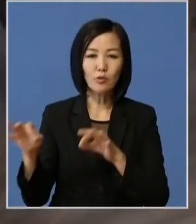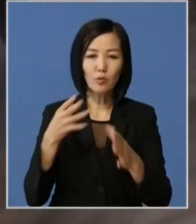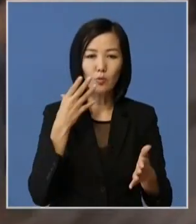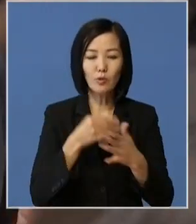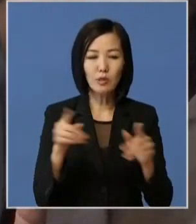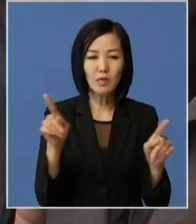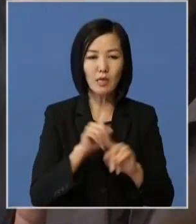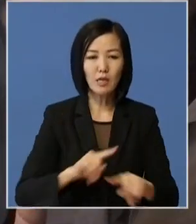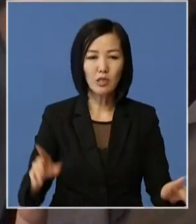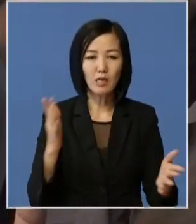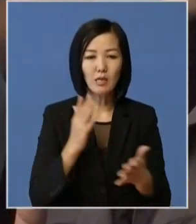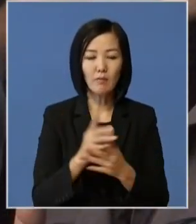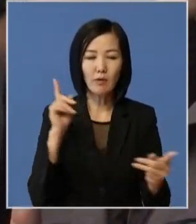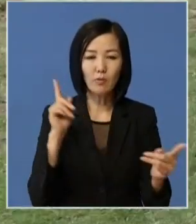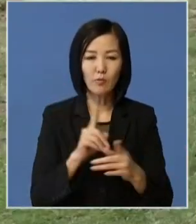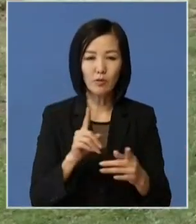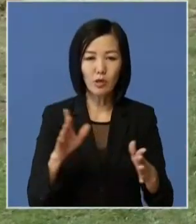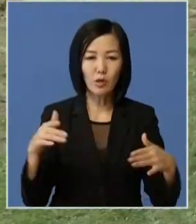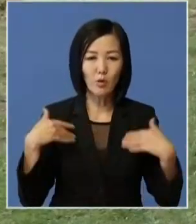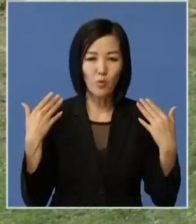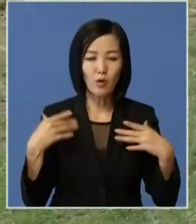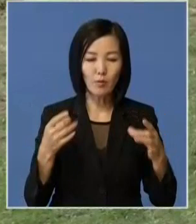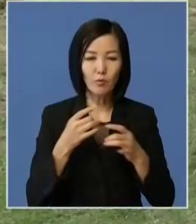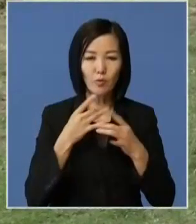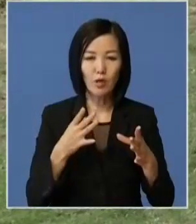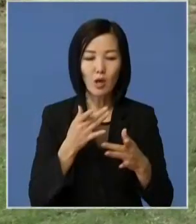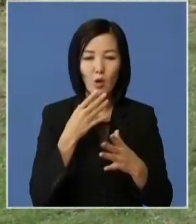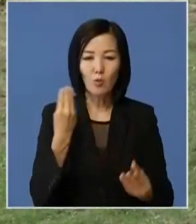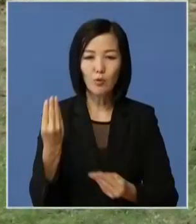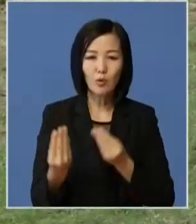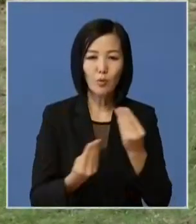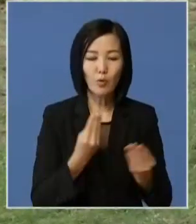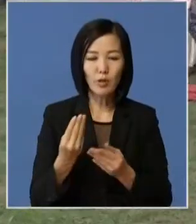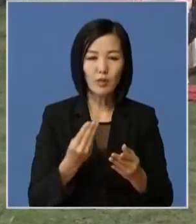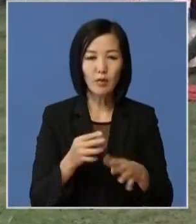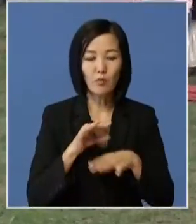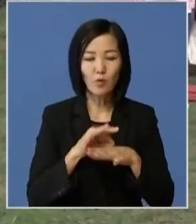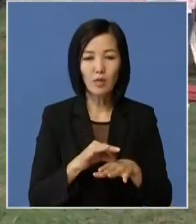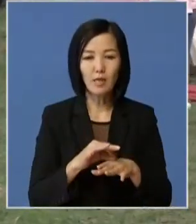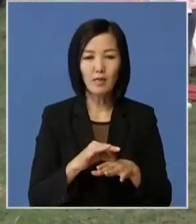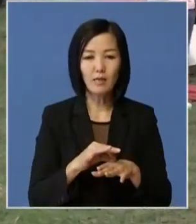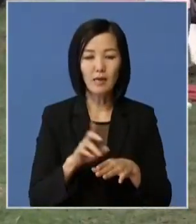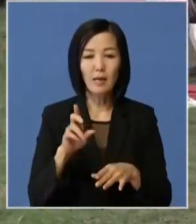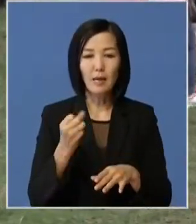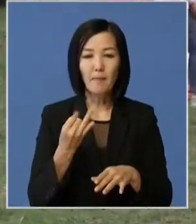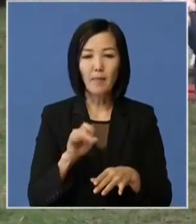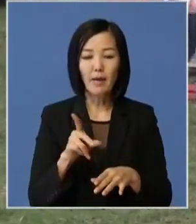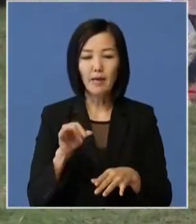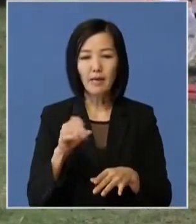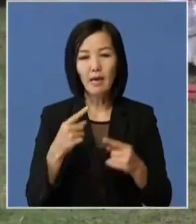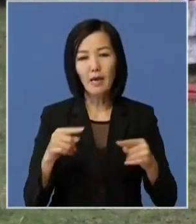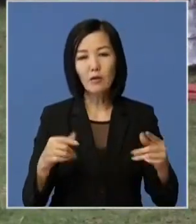бар. Аман көріскенге қуанып, той-тойлайды. Ұлттық ойындар дәріптеледі. Көкпар, аударыспақ, бәйге, қыз қуу, жамбат осынды